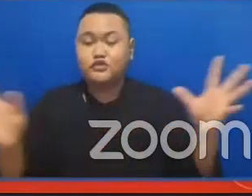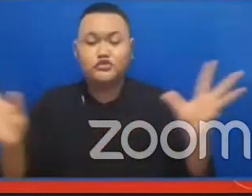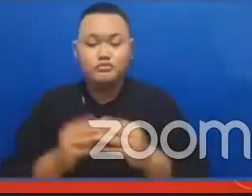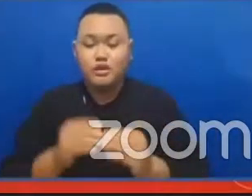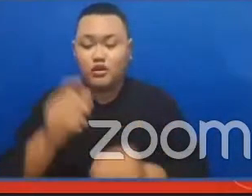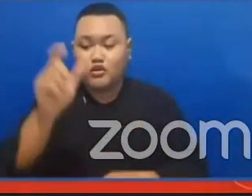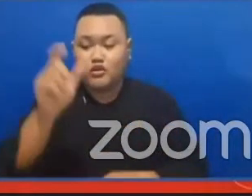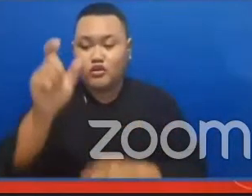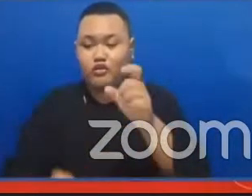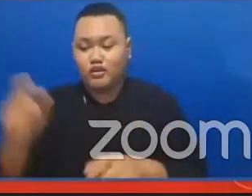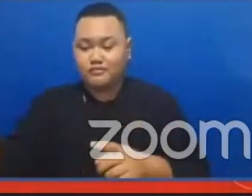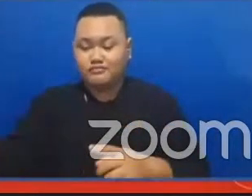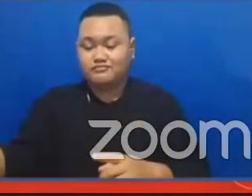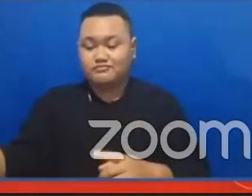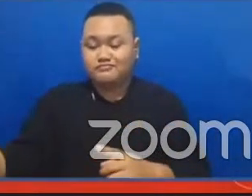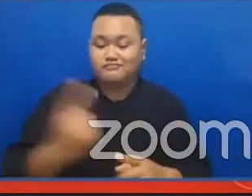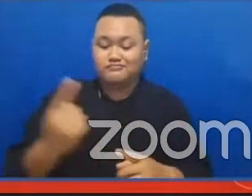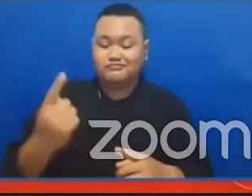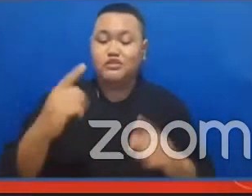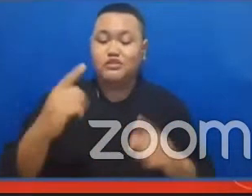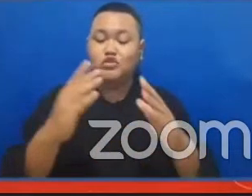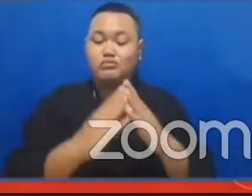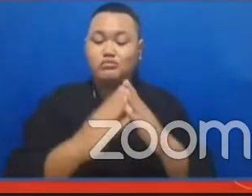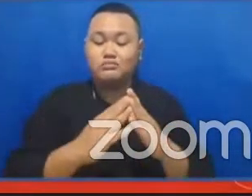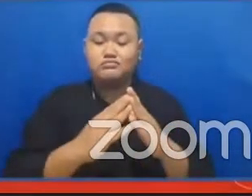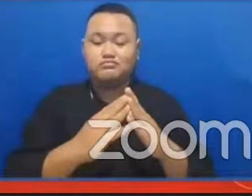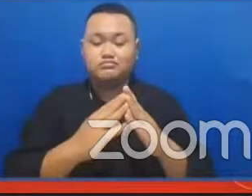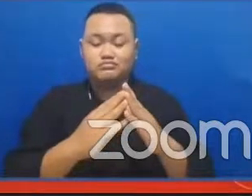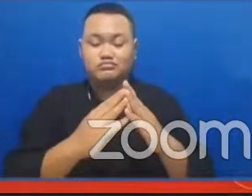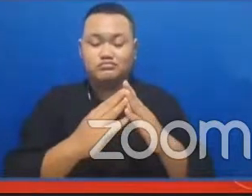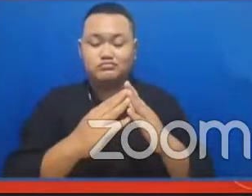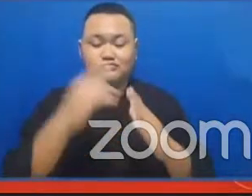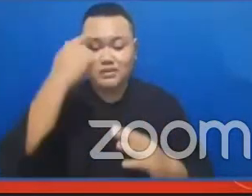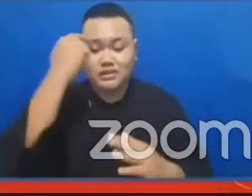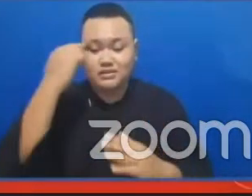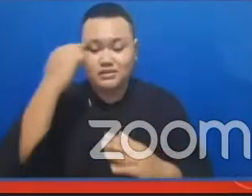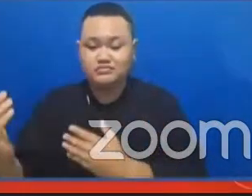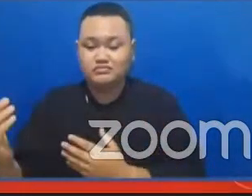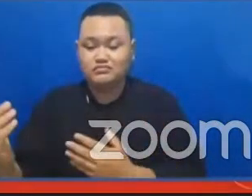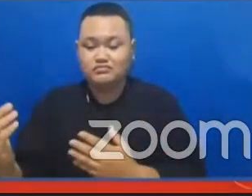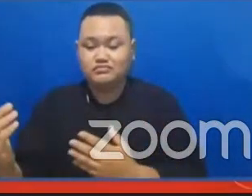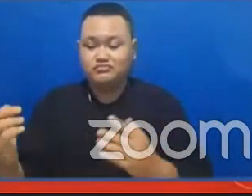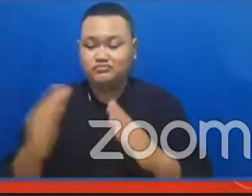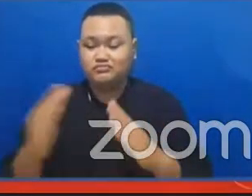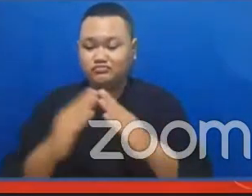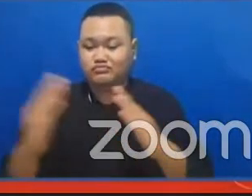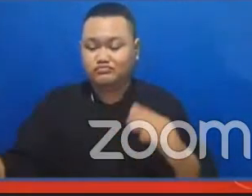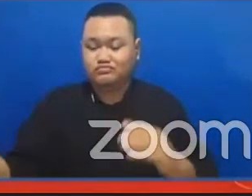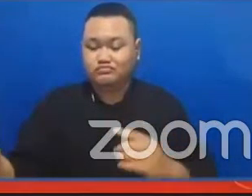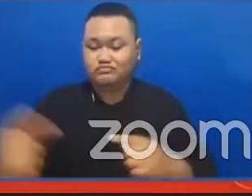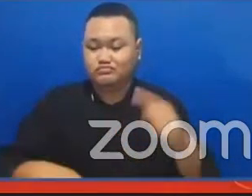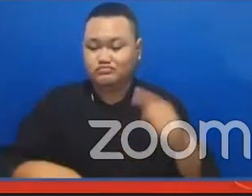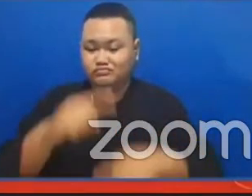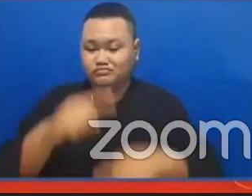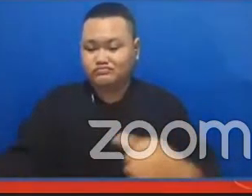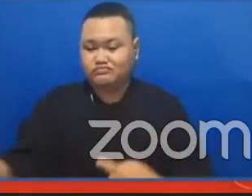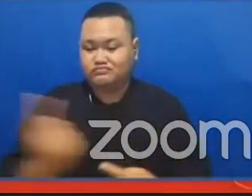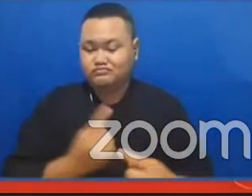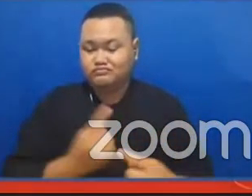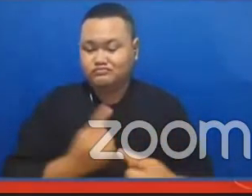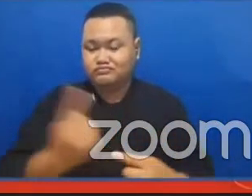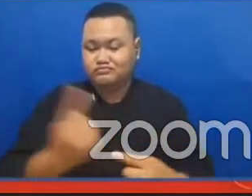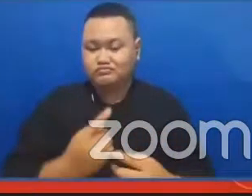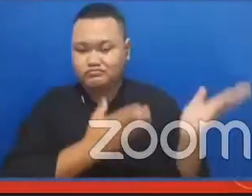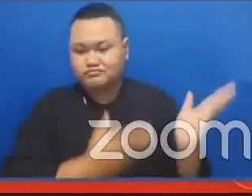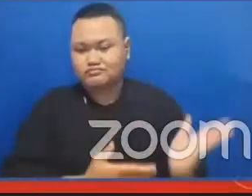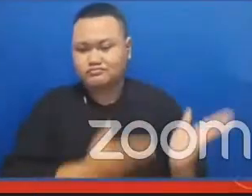ada PKB, program keprofesian berkelanjutan, ini sudah diakses 30 juta lebih, kemudian